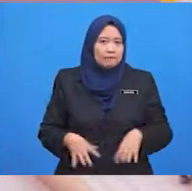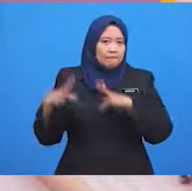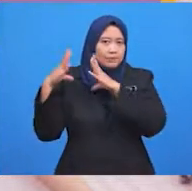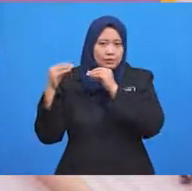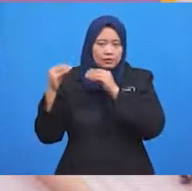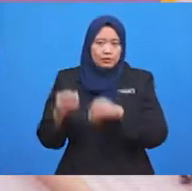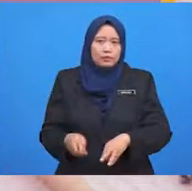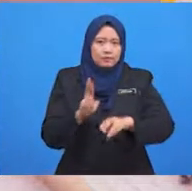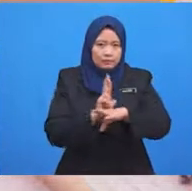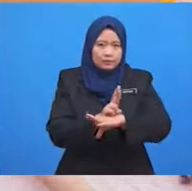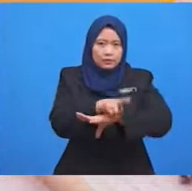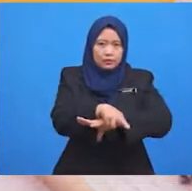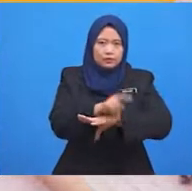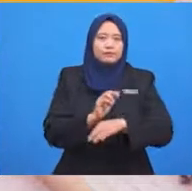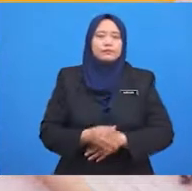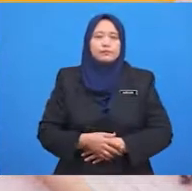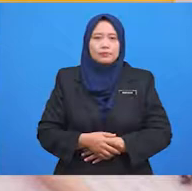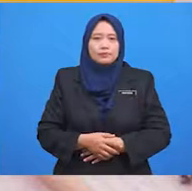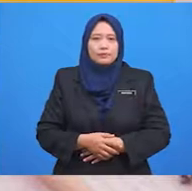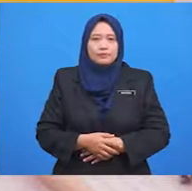melembutkan parut.